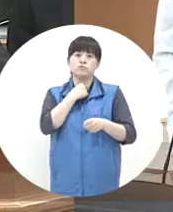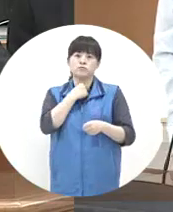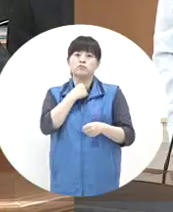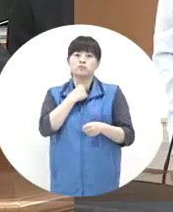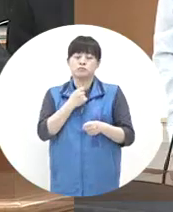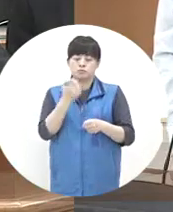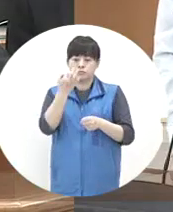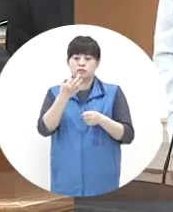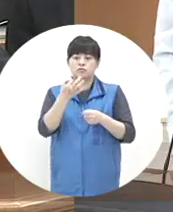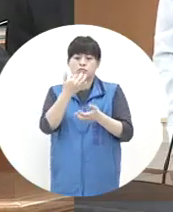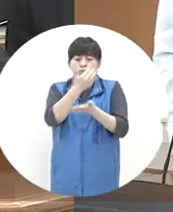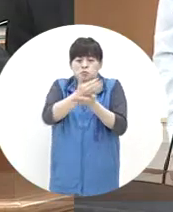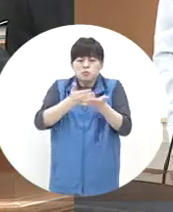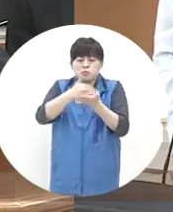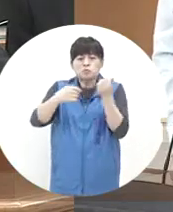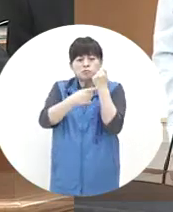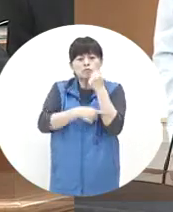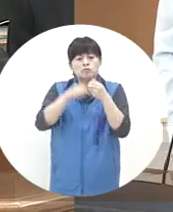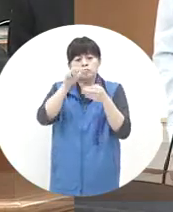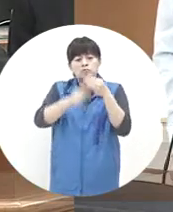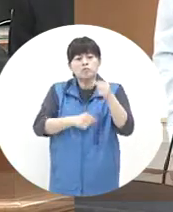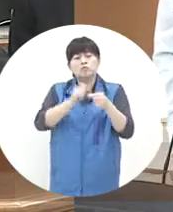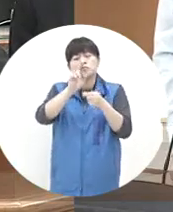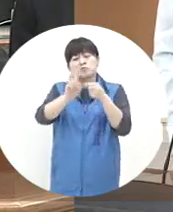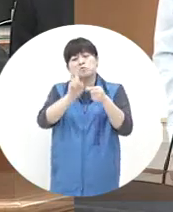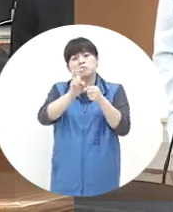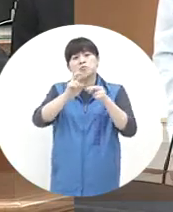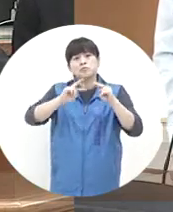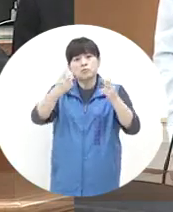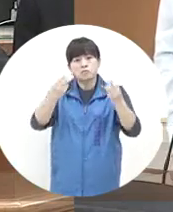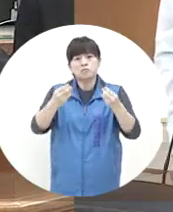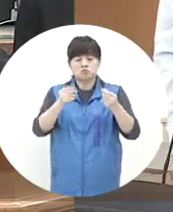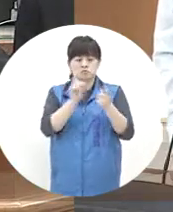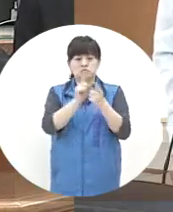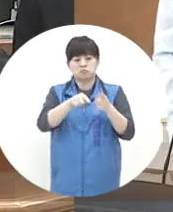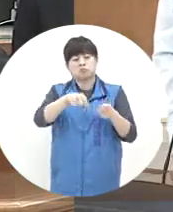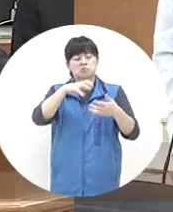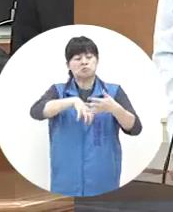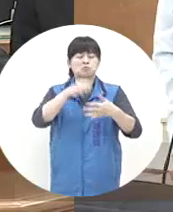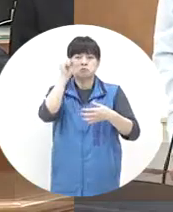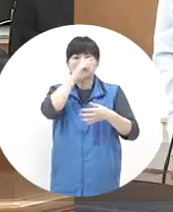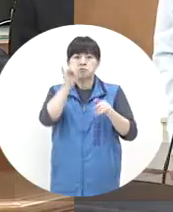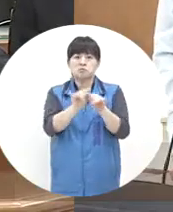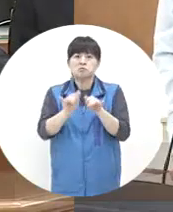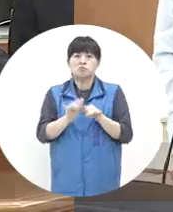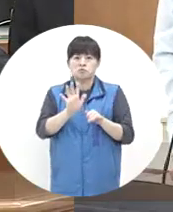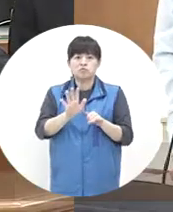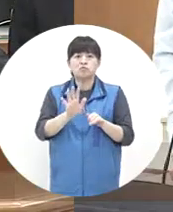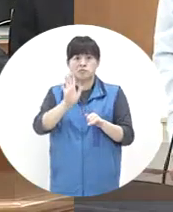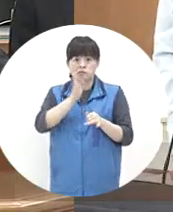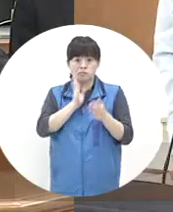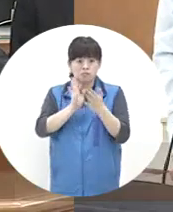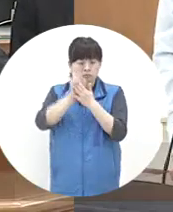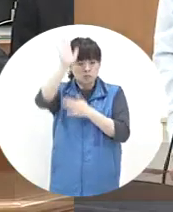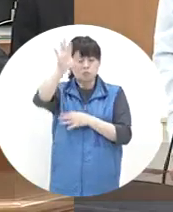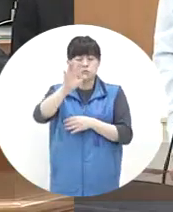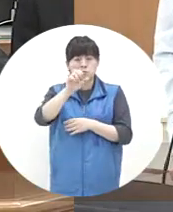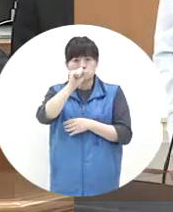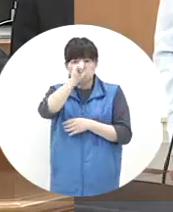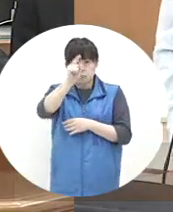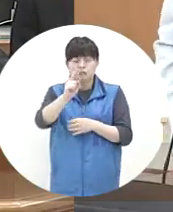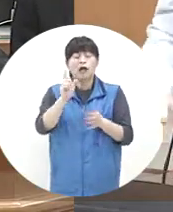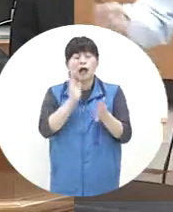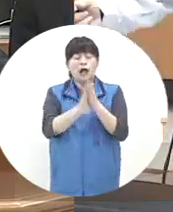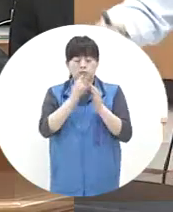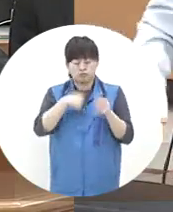法20年没有办法改，也当然面临了很多的挑战，但是未来还是一劳永逸，还是要走财划法。